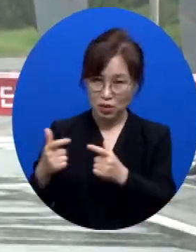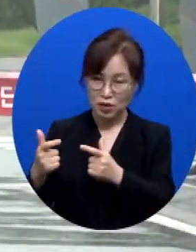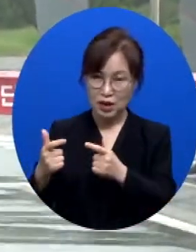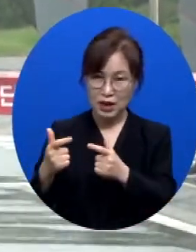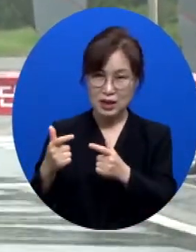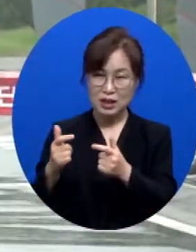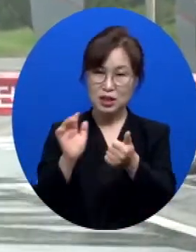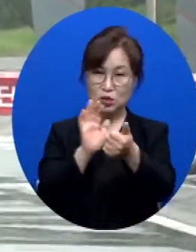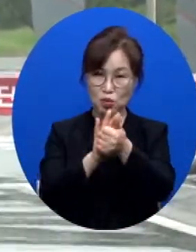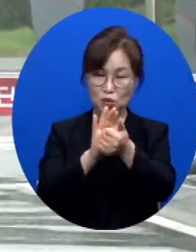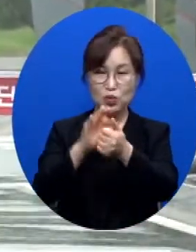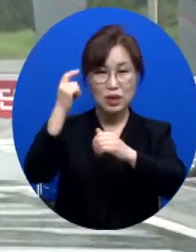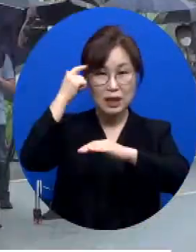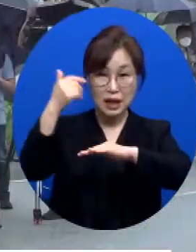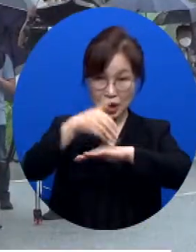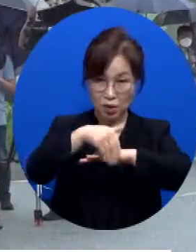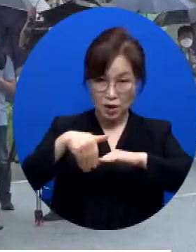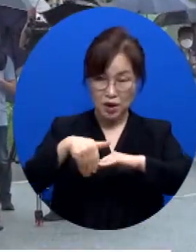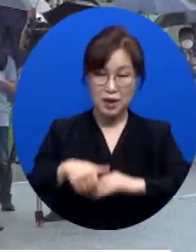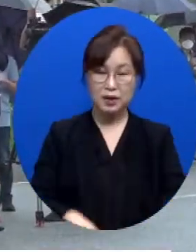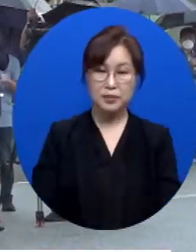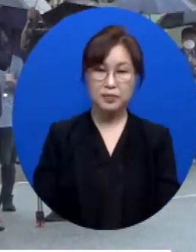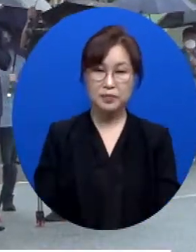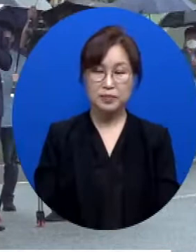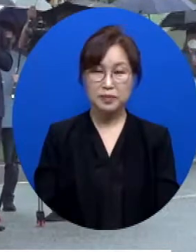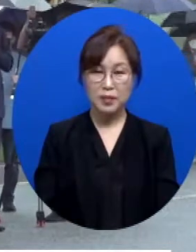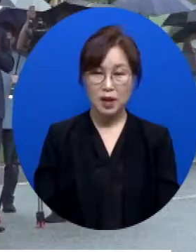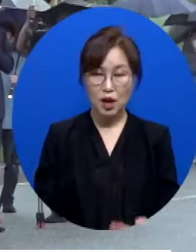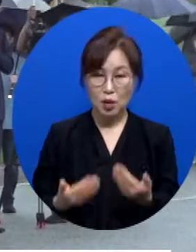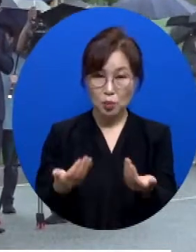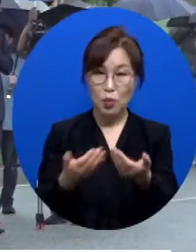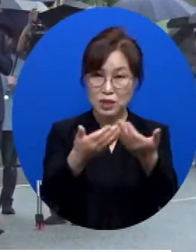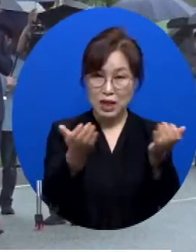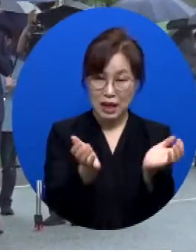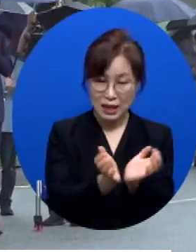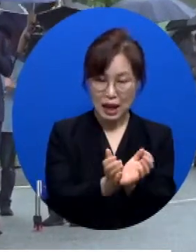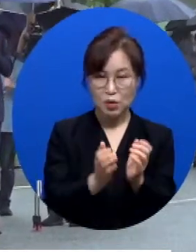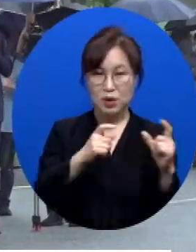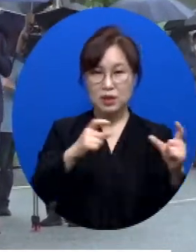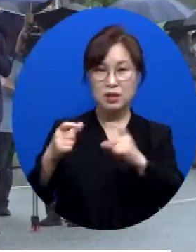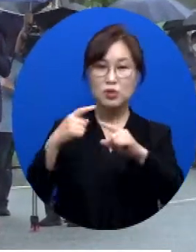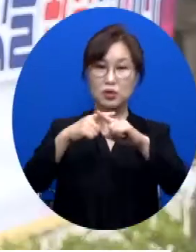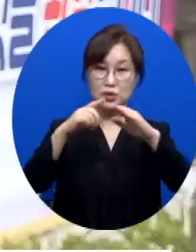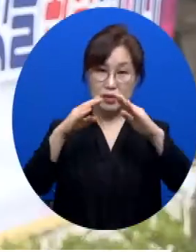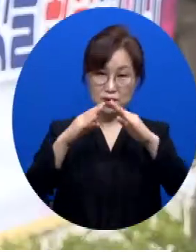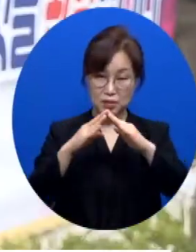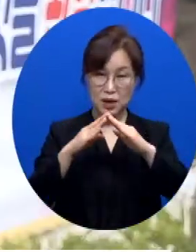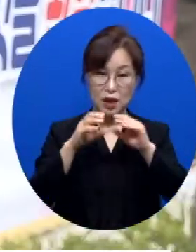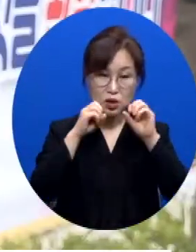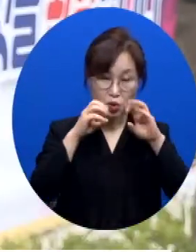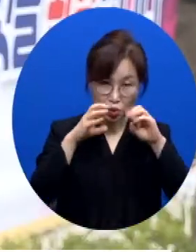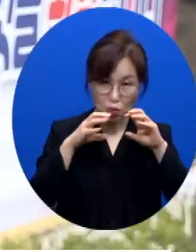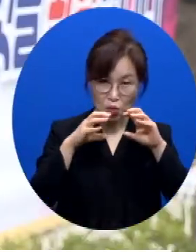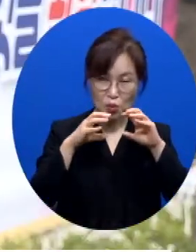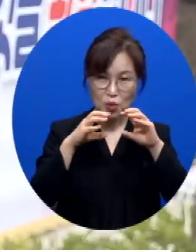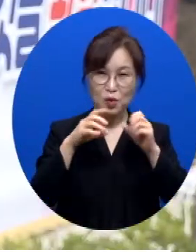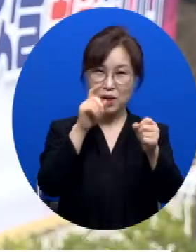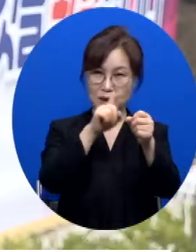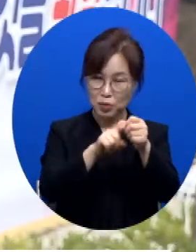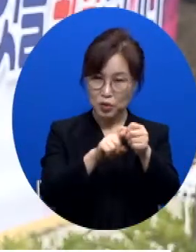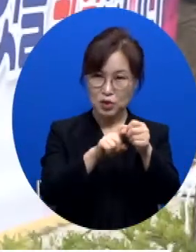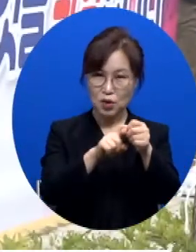계획인 가운데 예장통합총회 재난봉사단과 지역교회들도 선교적 차원에서 이들에